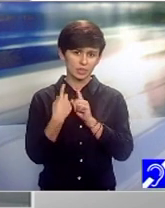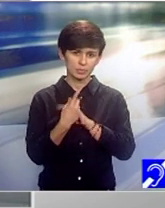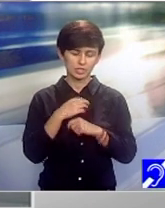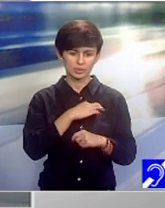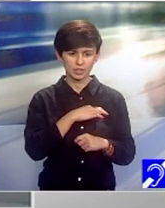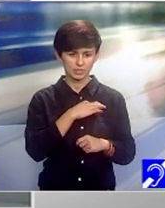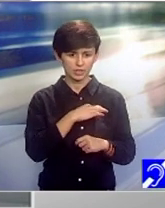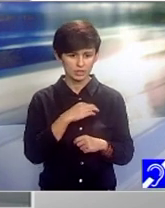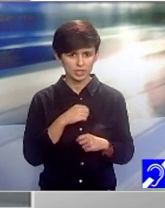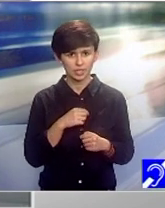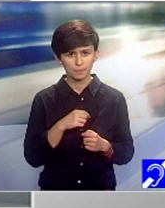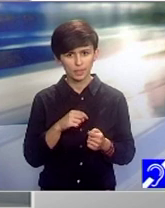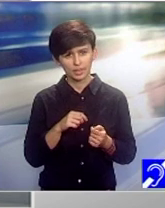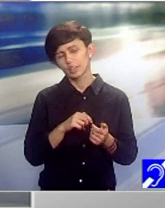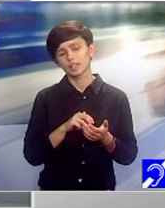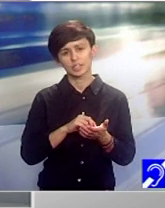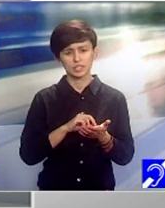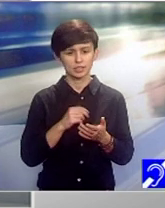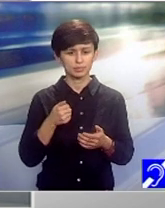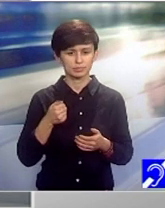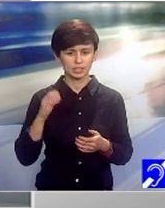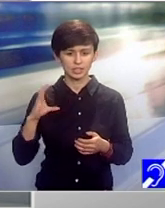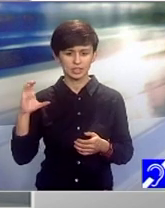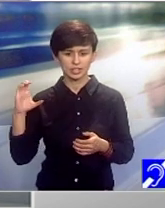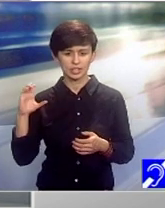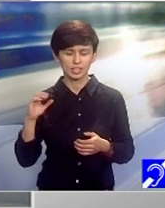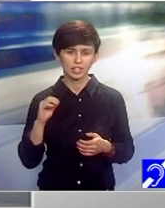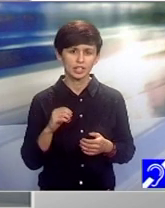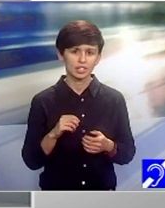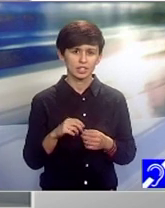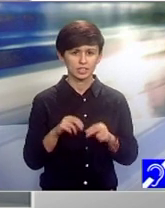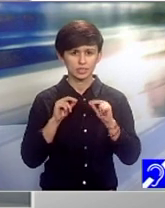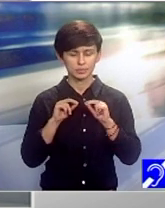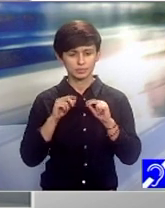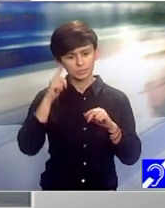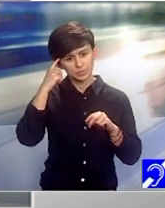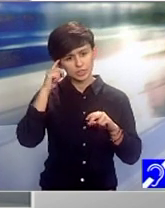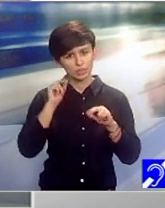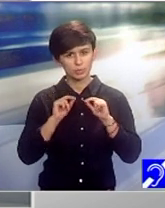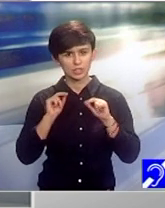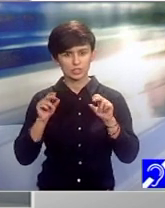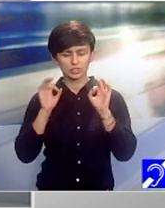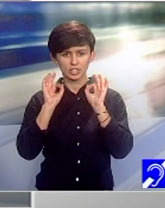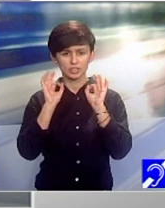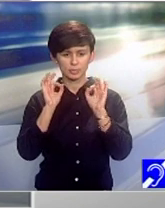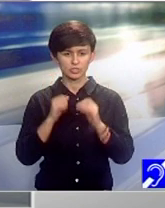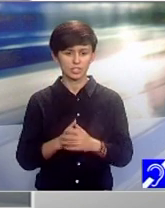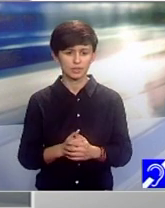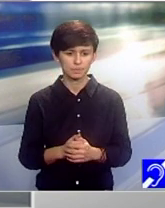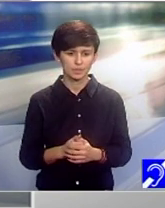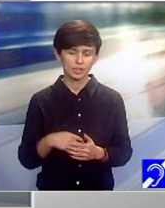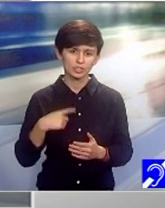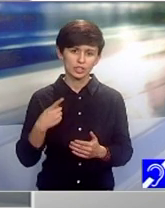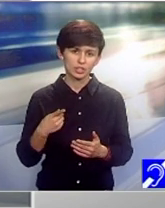la psihopedagogie specială. Și din momentul în care mi-am schimbat facultatea, mi-a fost oferit un loc de muncă în cadrul Asociației Liter